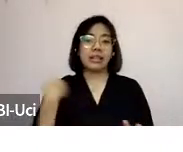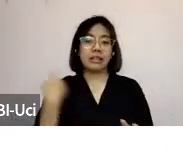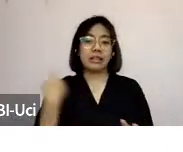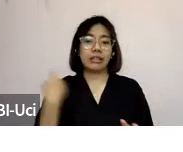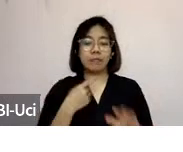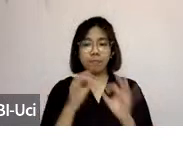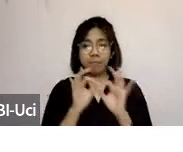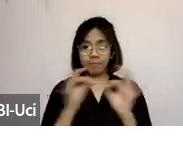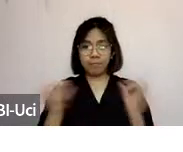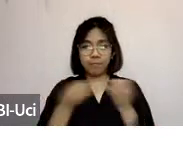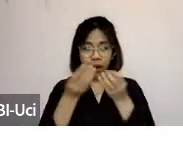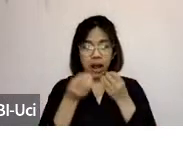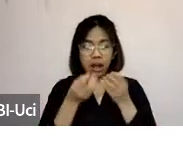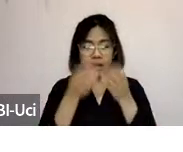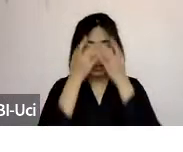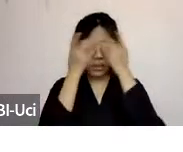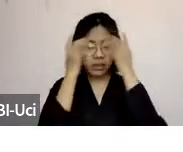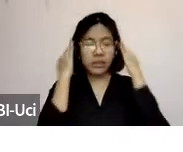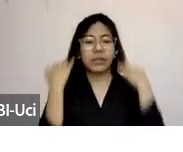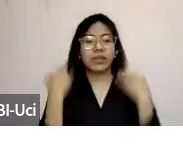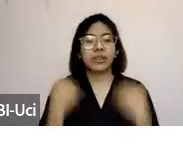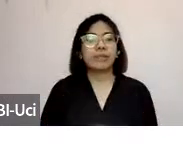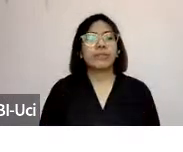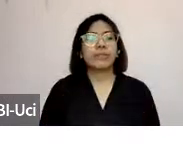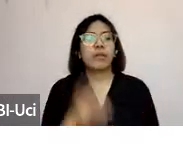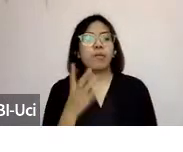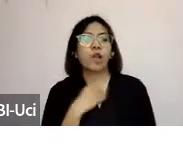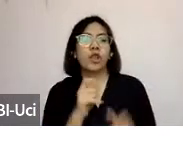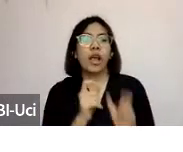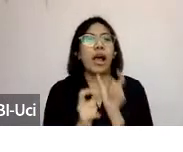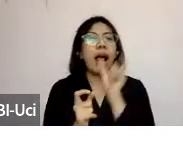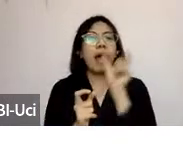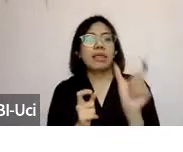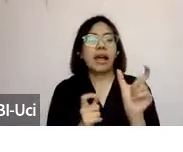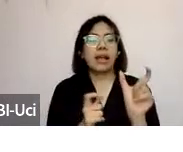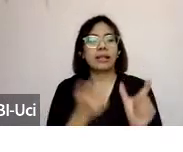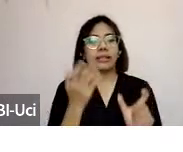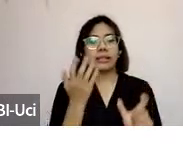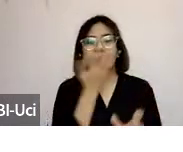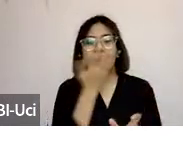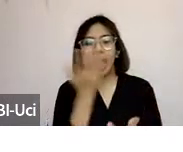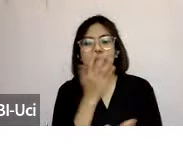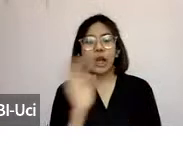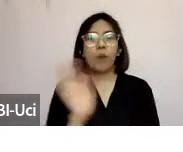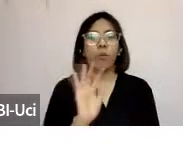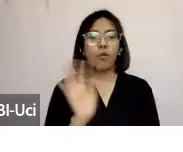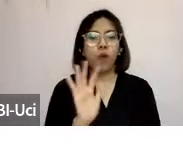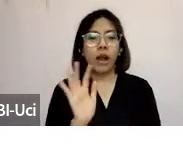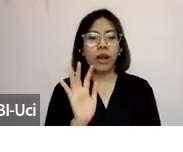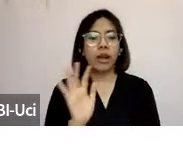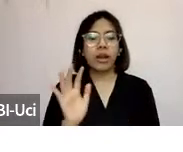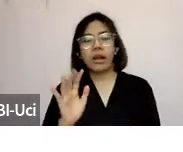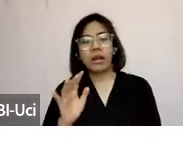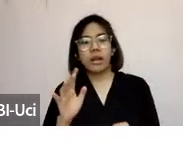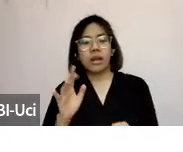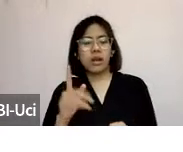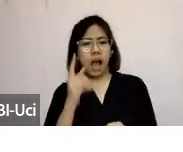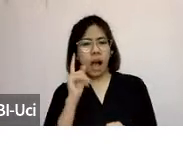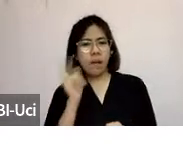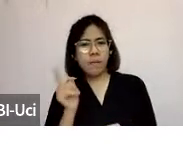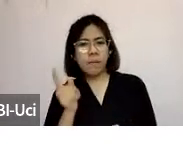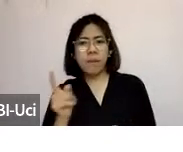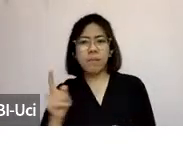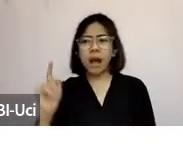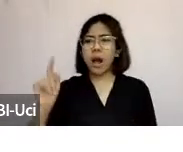yang saya angkat disini dengan sengaja ini pemaknaannya seperti apa sehingga Kenapa ada kawan kita